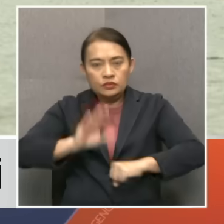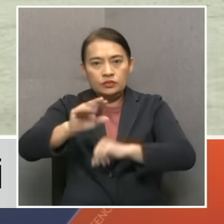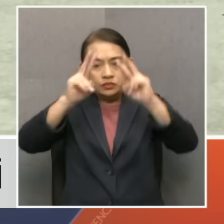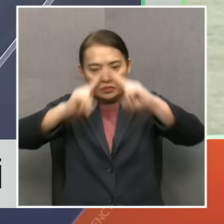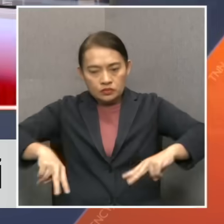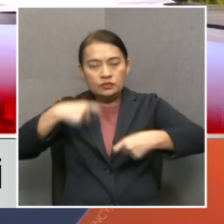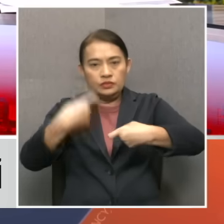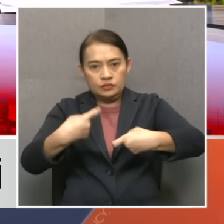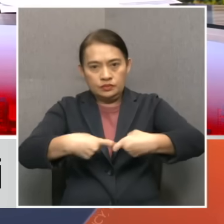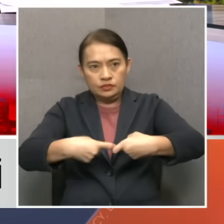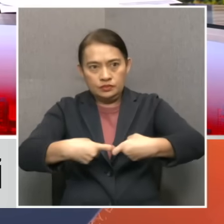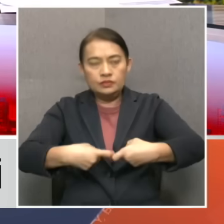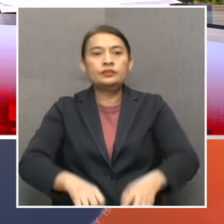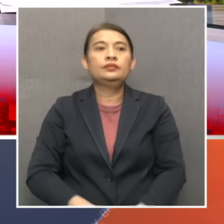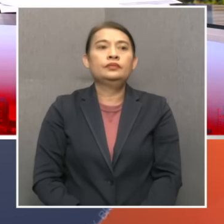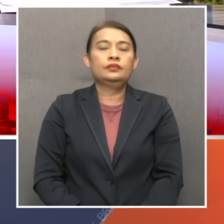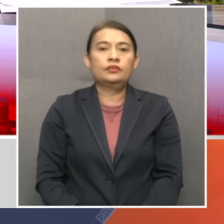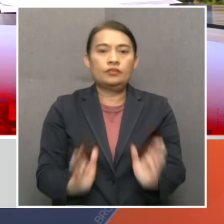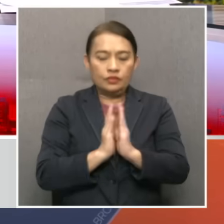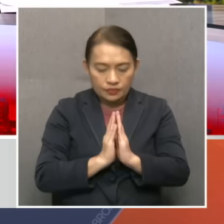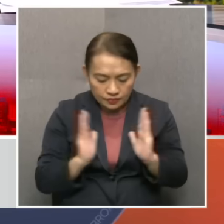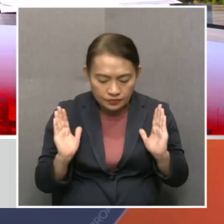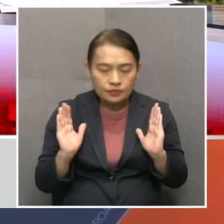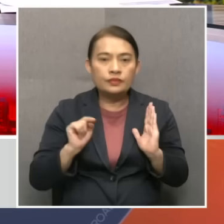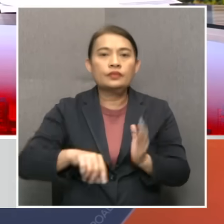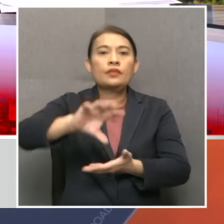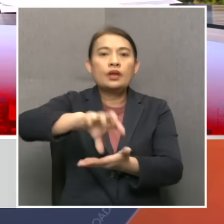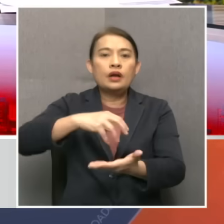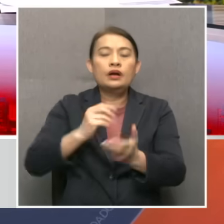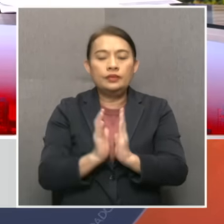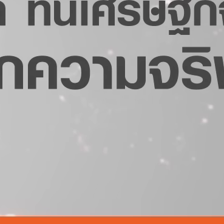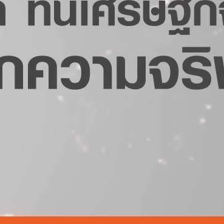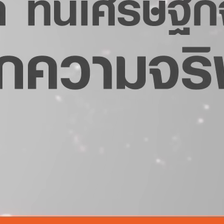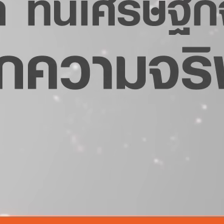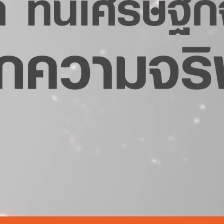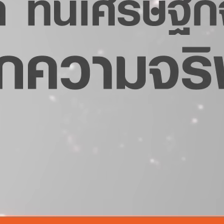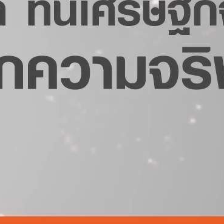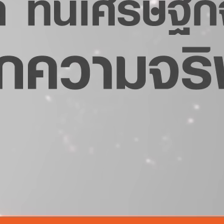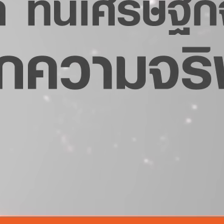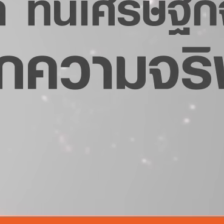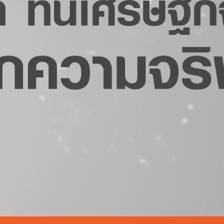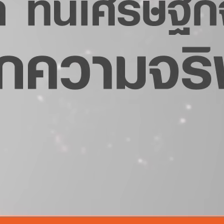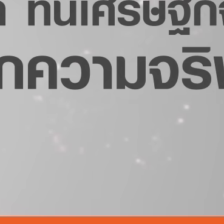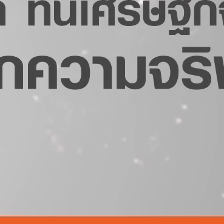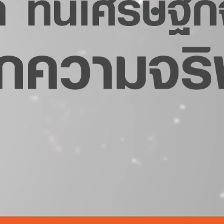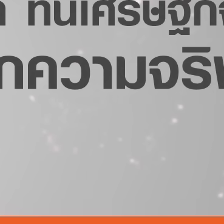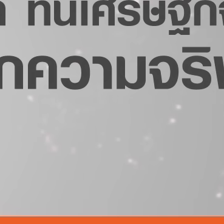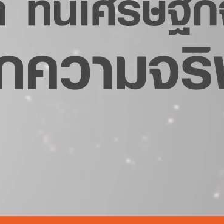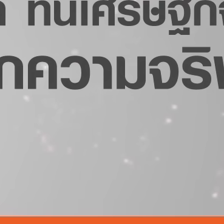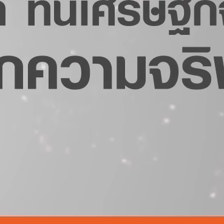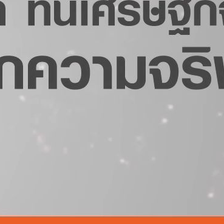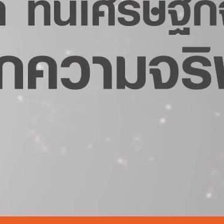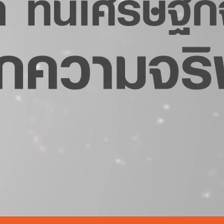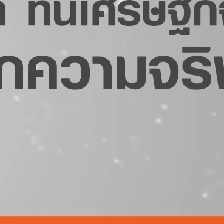คุณอาจารย์เสรีมากเลยนะคะสำหรับข้อมูลในวันนี้ค่ะ ขอบคุณค่ะ ขอบคุณครับสวัสดีครับ ขอบคุณที่ติดตามรับชมรายการ